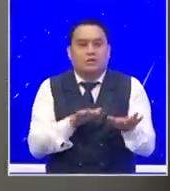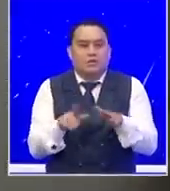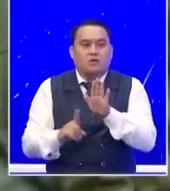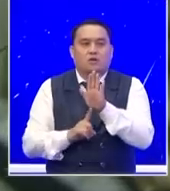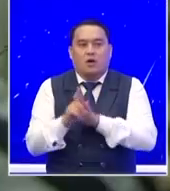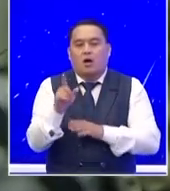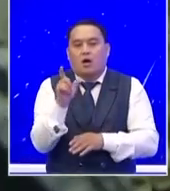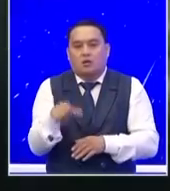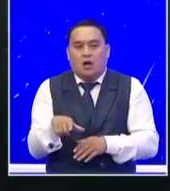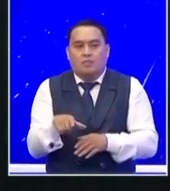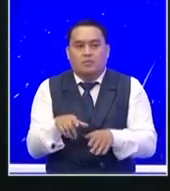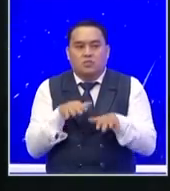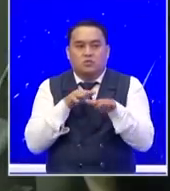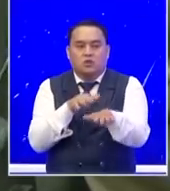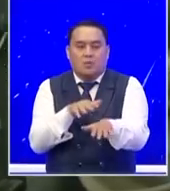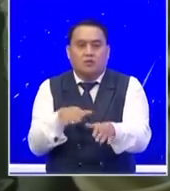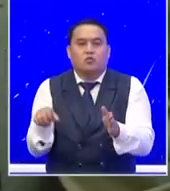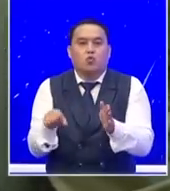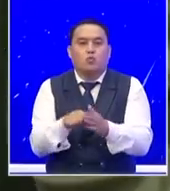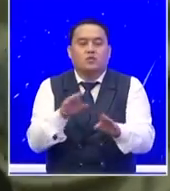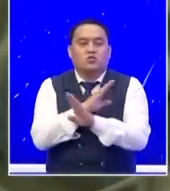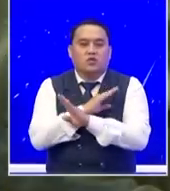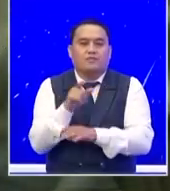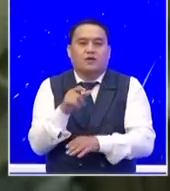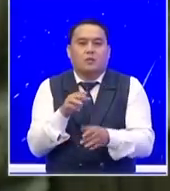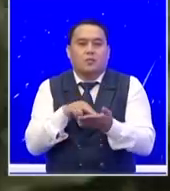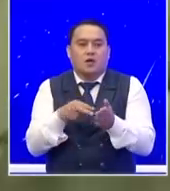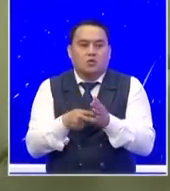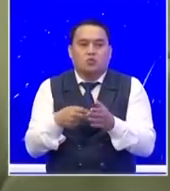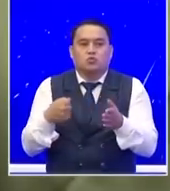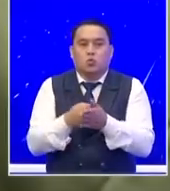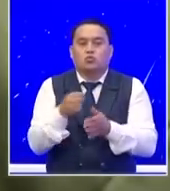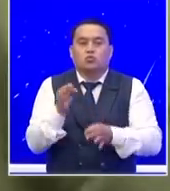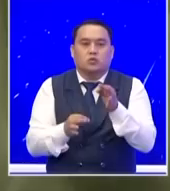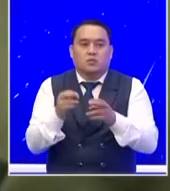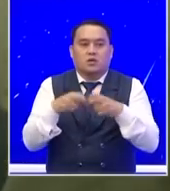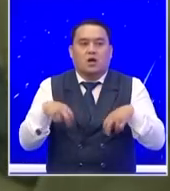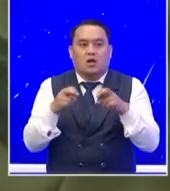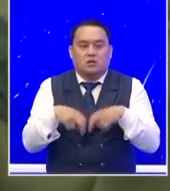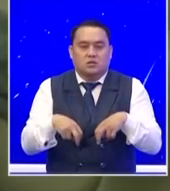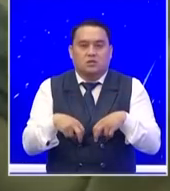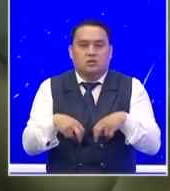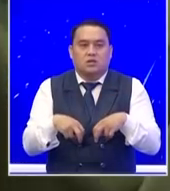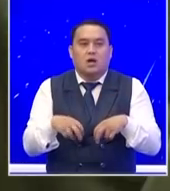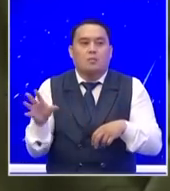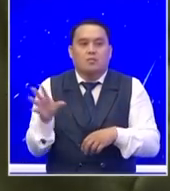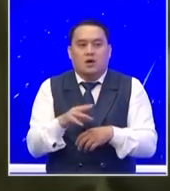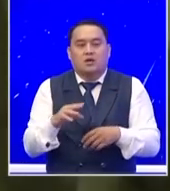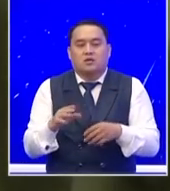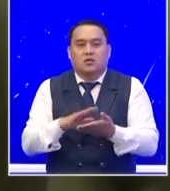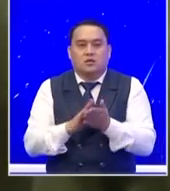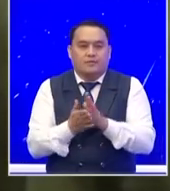Яғни адам өлтіруге оқталу дерегі бойынша сотқа дейінгі тергеу амалдары жүргізілуде. Тергеу барысында қылмыстың барлық